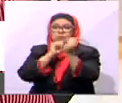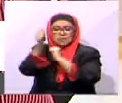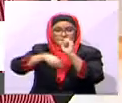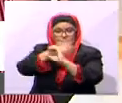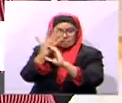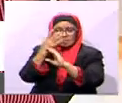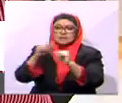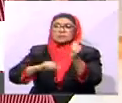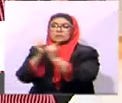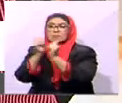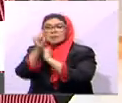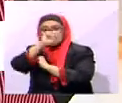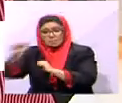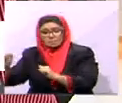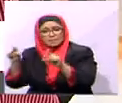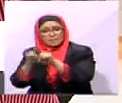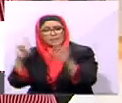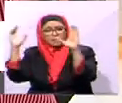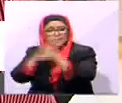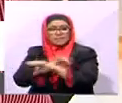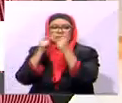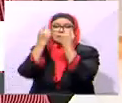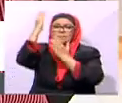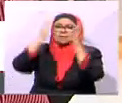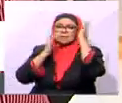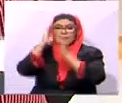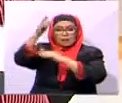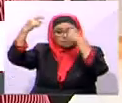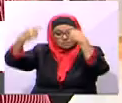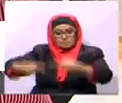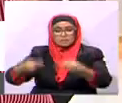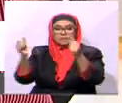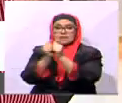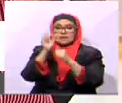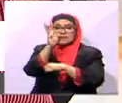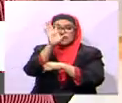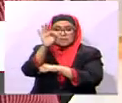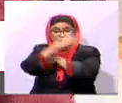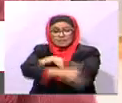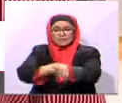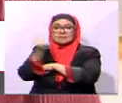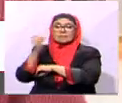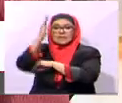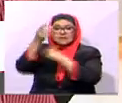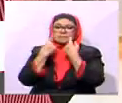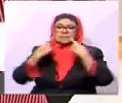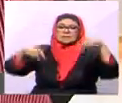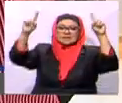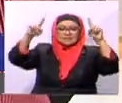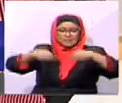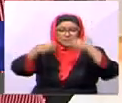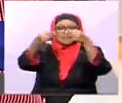mencabar kontingen Malaysia yang akan bersaing hebat dengan 69 buah negara lain akan berjaya dan memberi